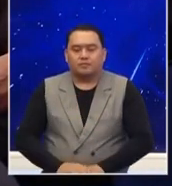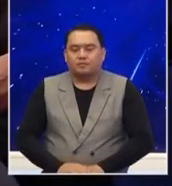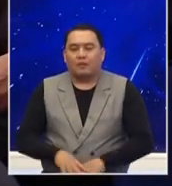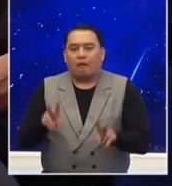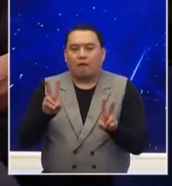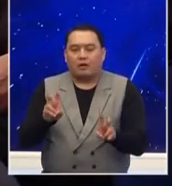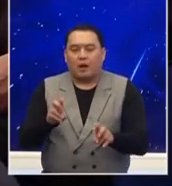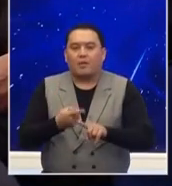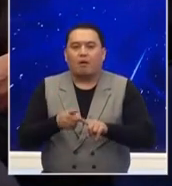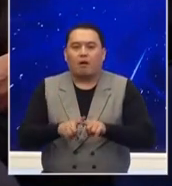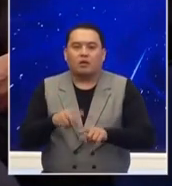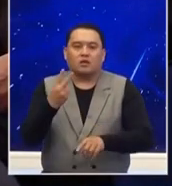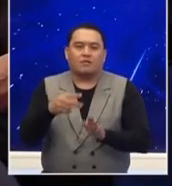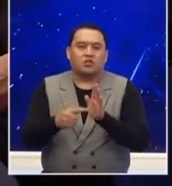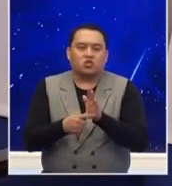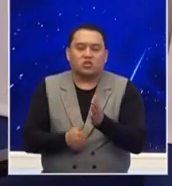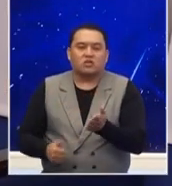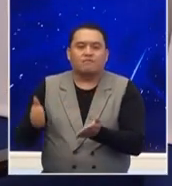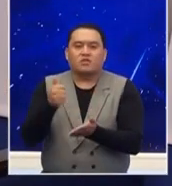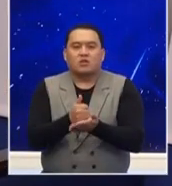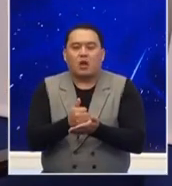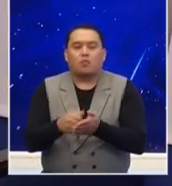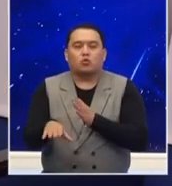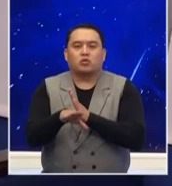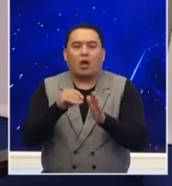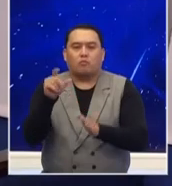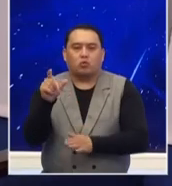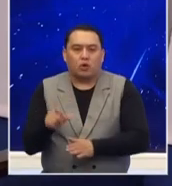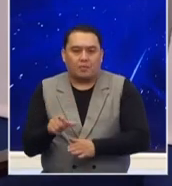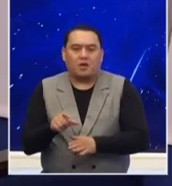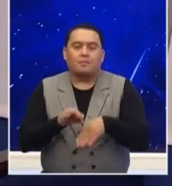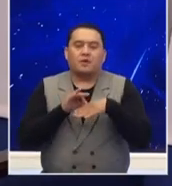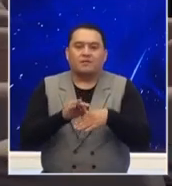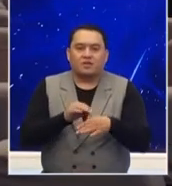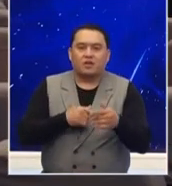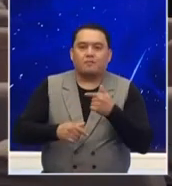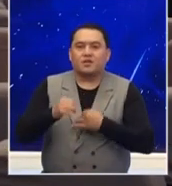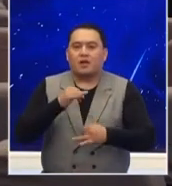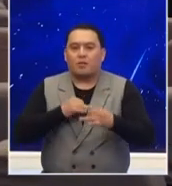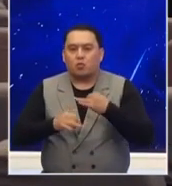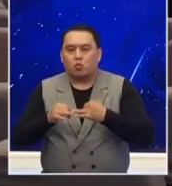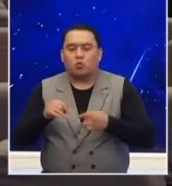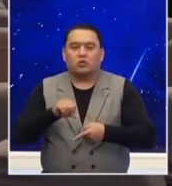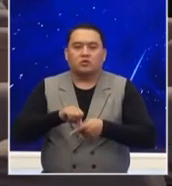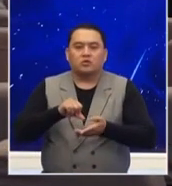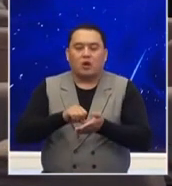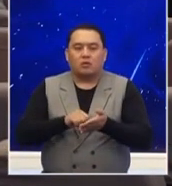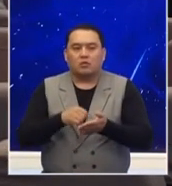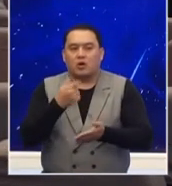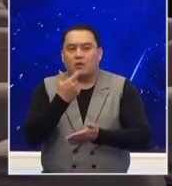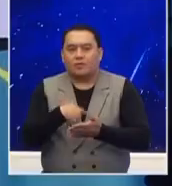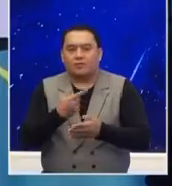рамках конференции между 26 выдвиженцами в депутаты Мажилиса парламента проведены дебаты. Каждый из участников детально поведал